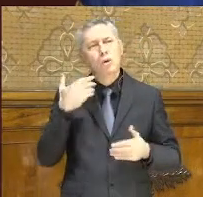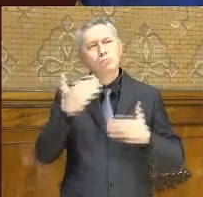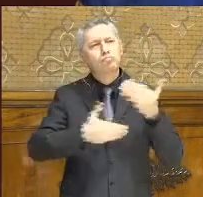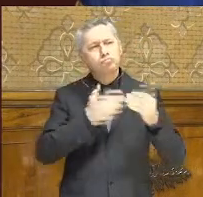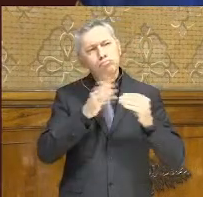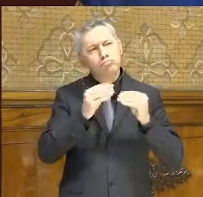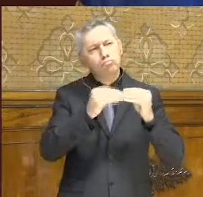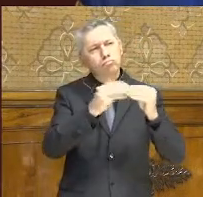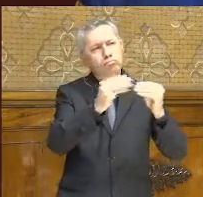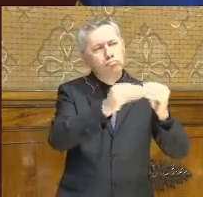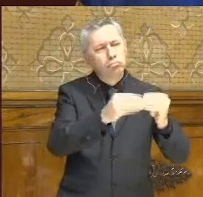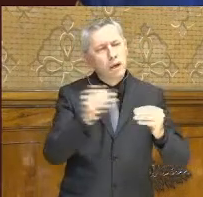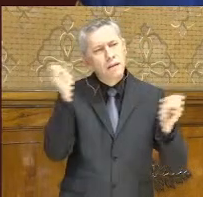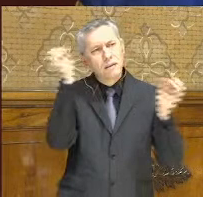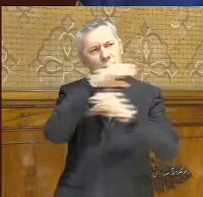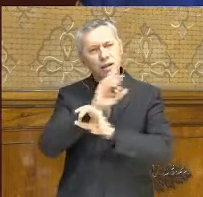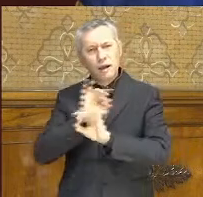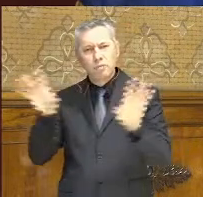società umana?